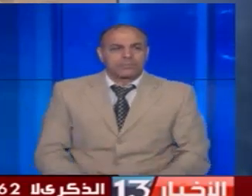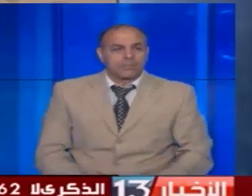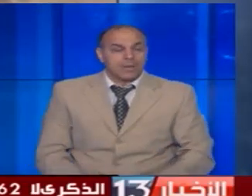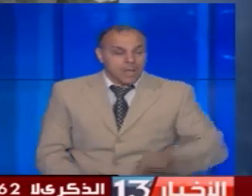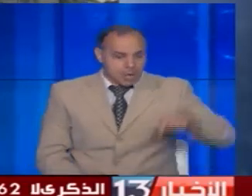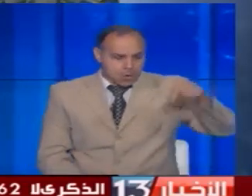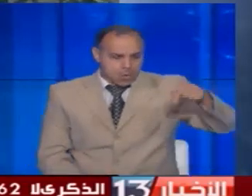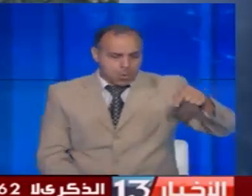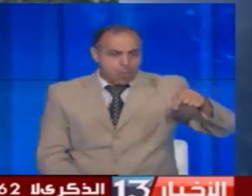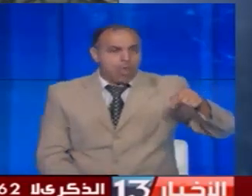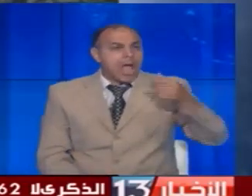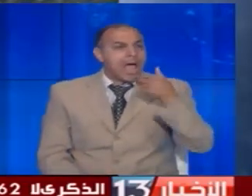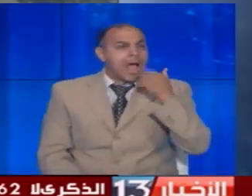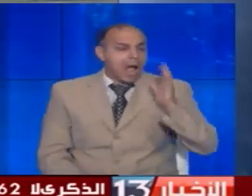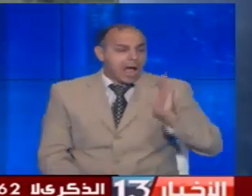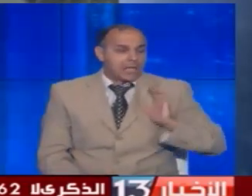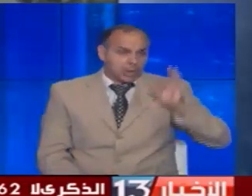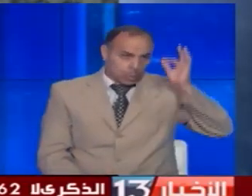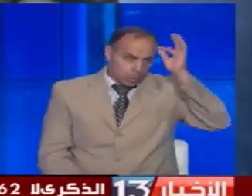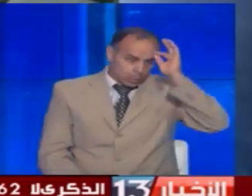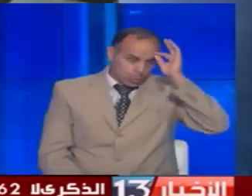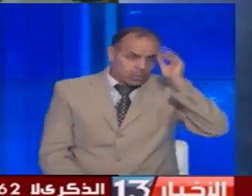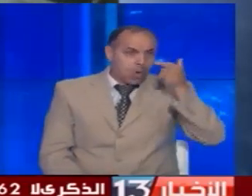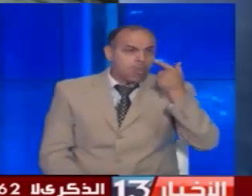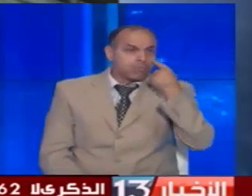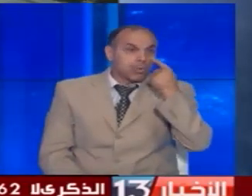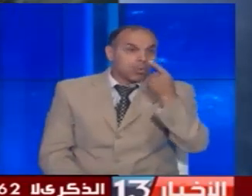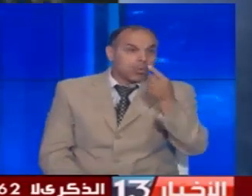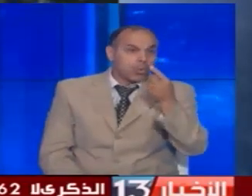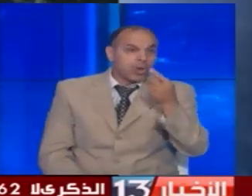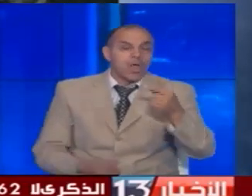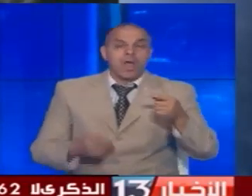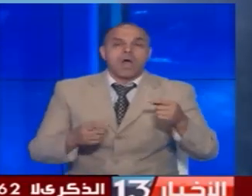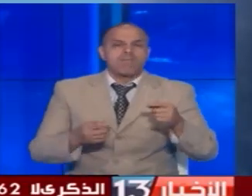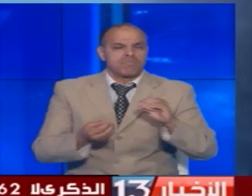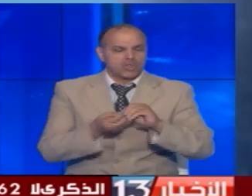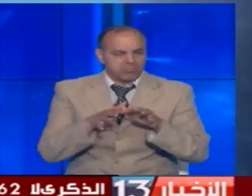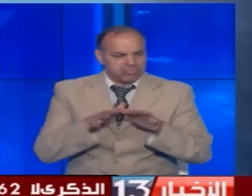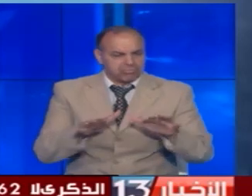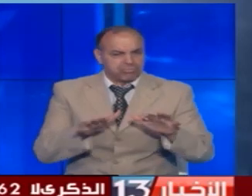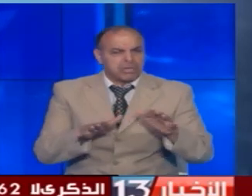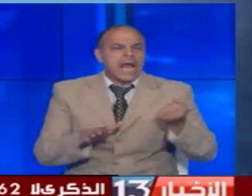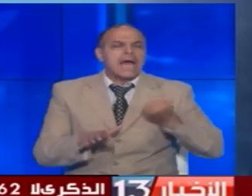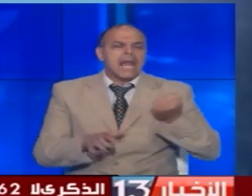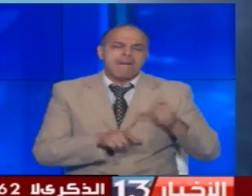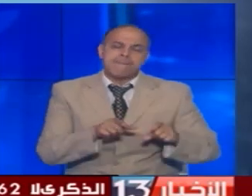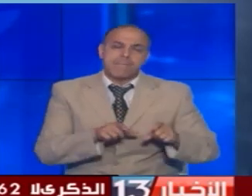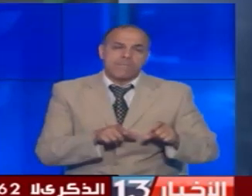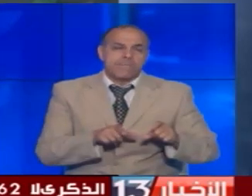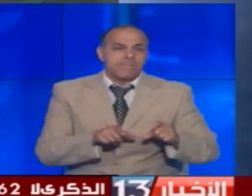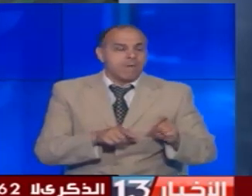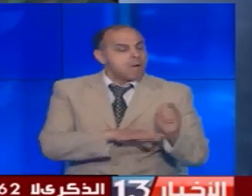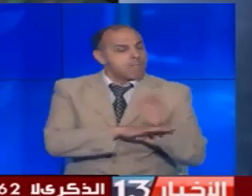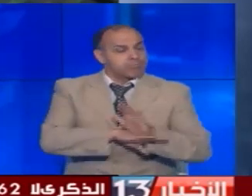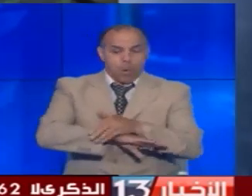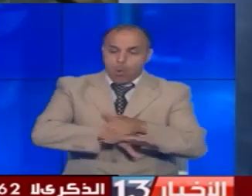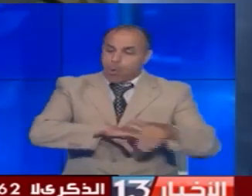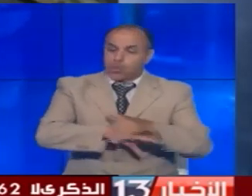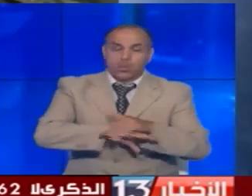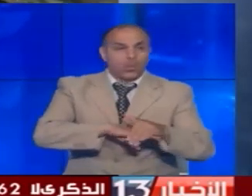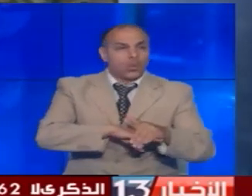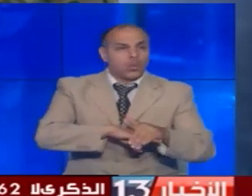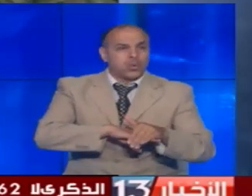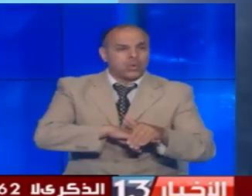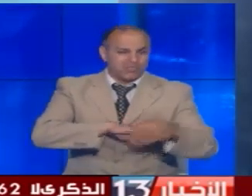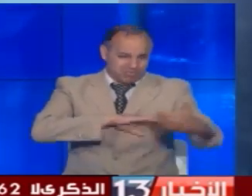واليوم يخوض الجيش الوطني أروع الملاحم ضد هذا الوباء الإرهاب، فيؤمن الحدود ويقطع